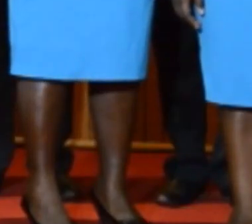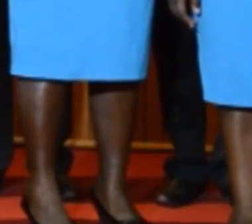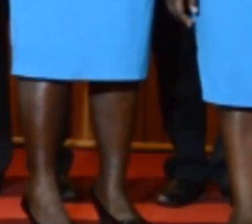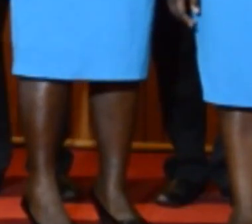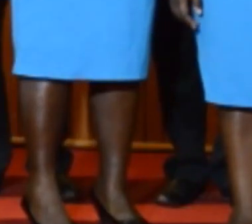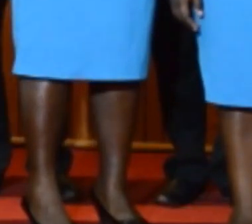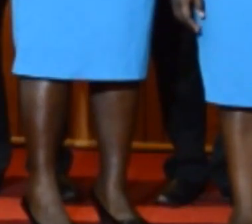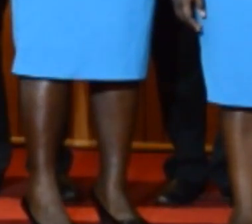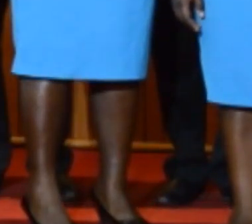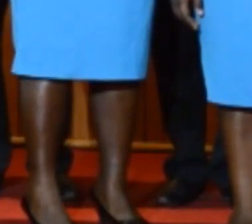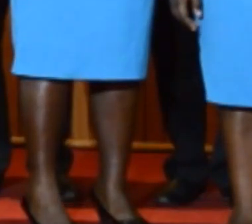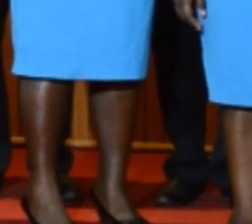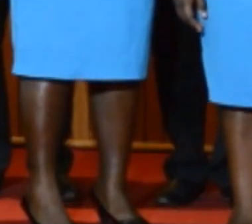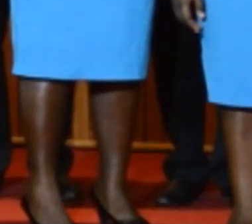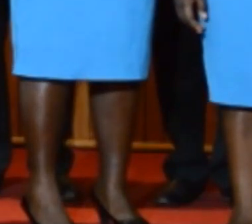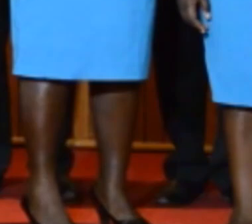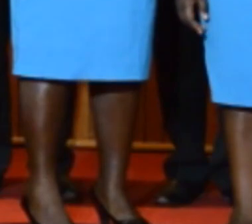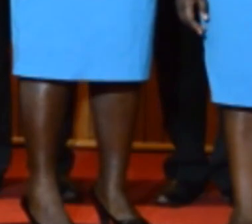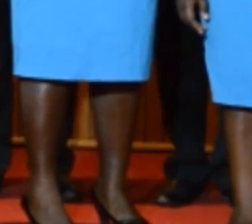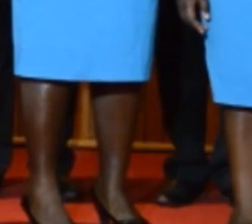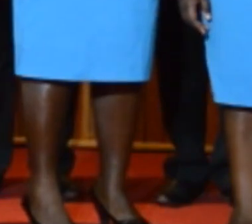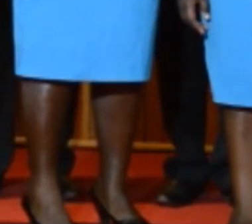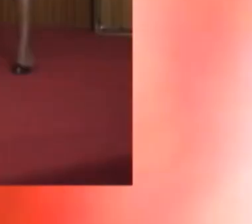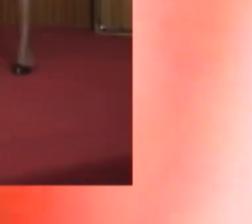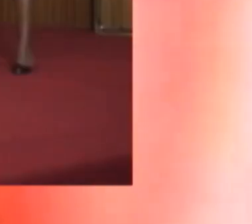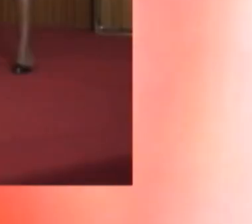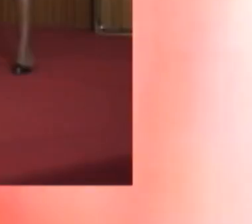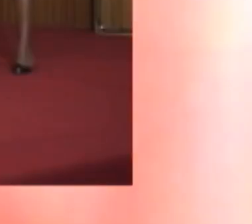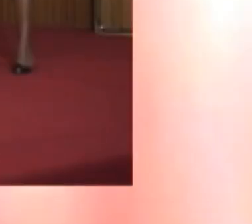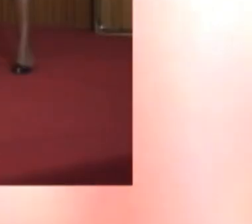ndashaya ropa rorenyenye tenzi zvinodzoka